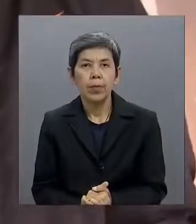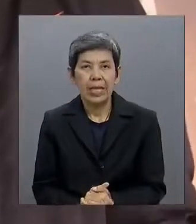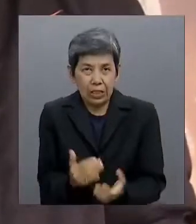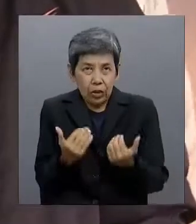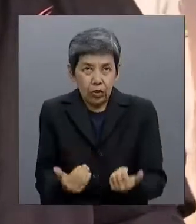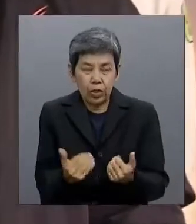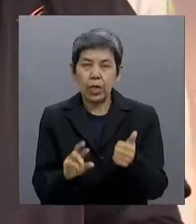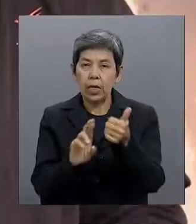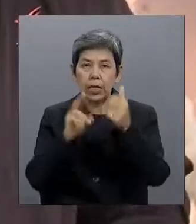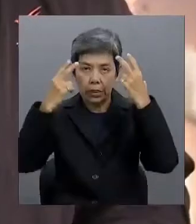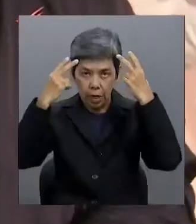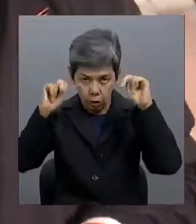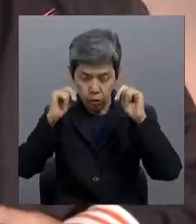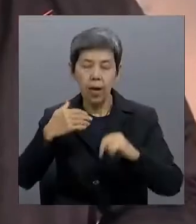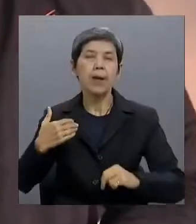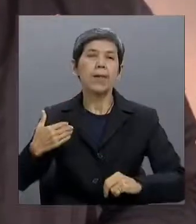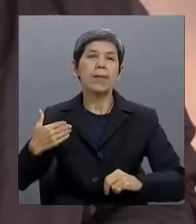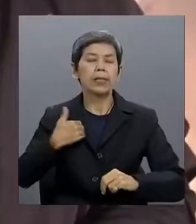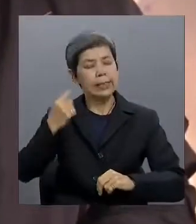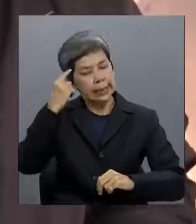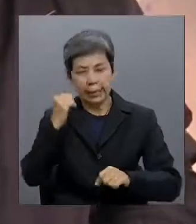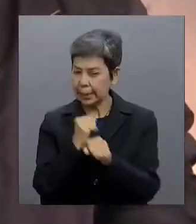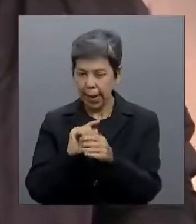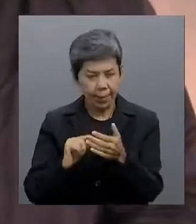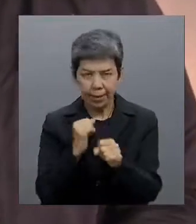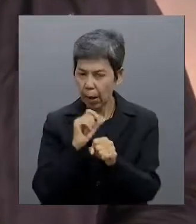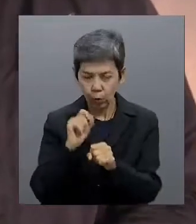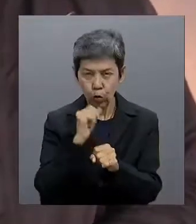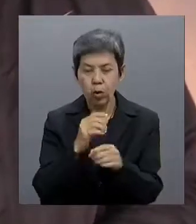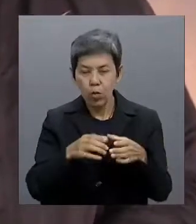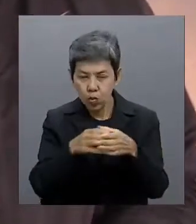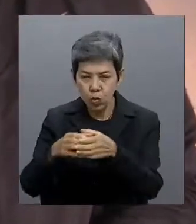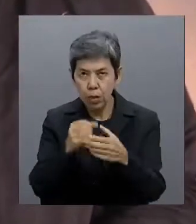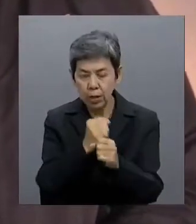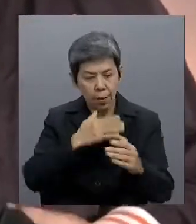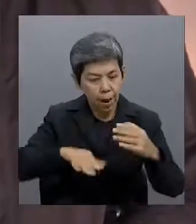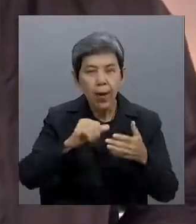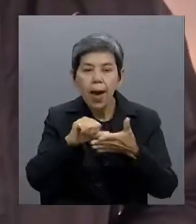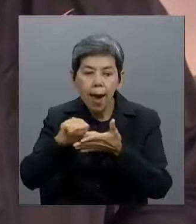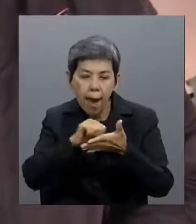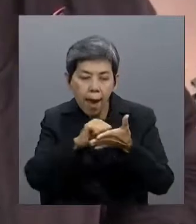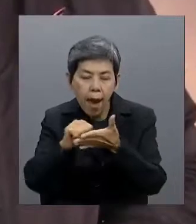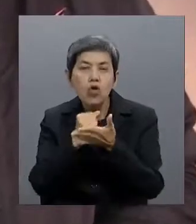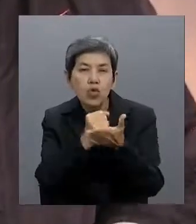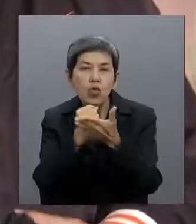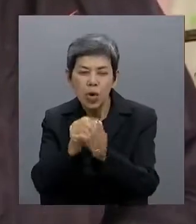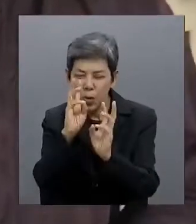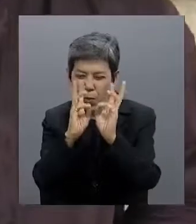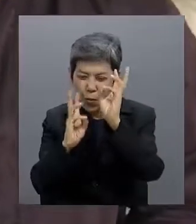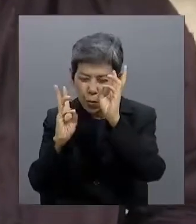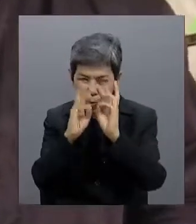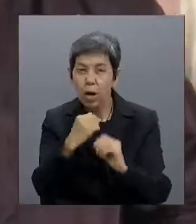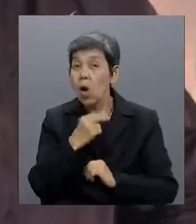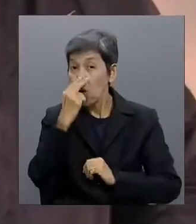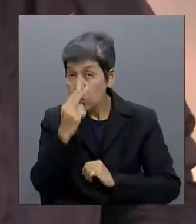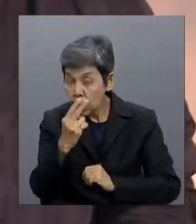นี้นะครับรองนายกรัฐมนตรีก็จะคิกออฟนะครับในการปล่อยขบวนเพื่อที่จะแก้ปัญหาฝุ่นควันซึ่งก็น่าติดต